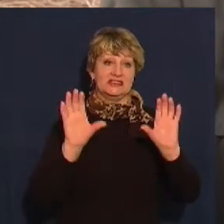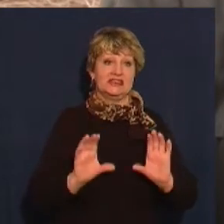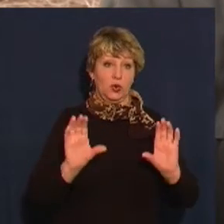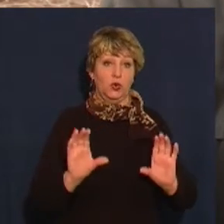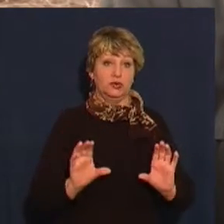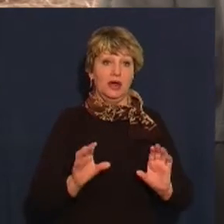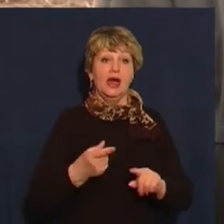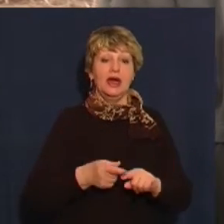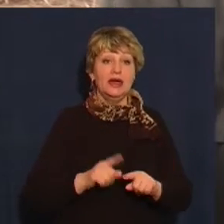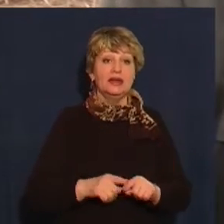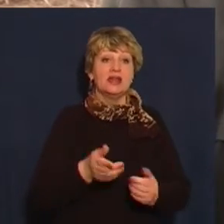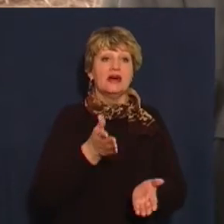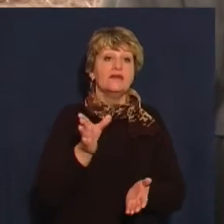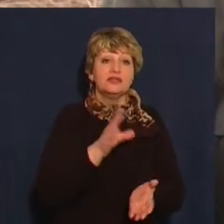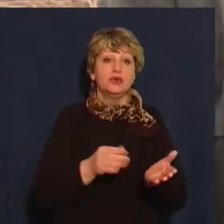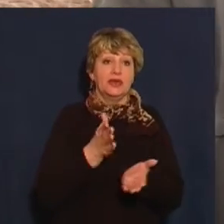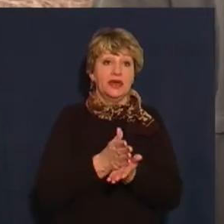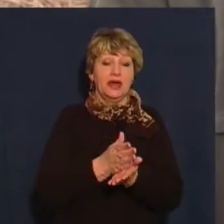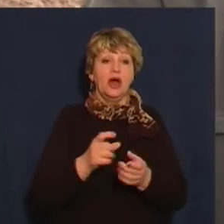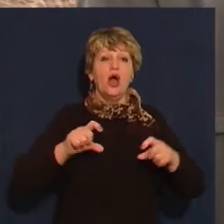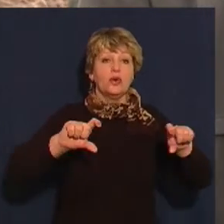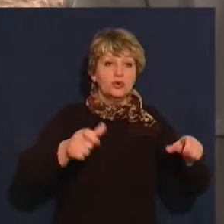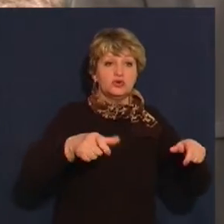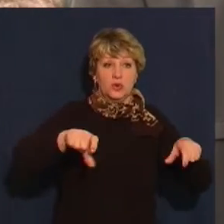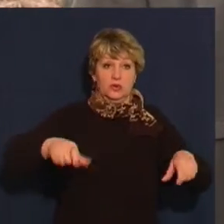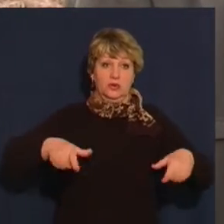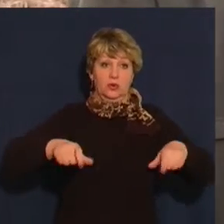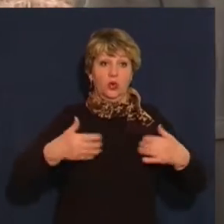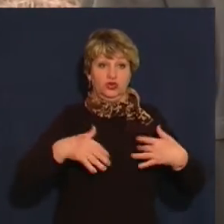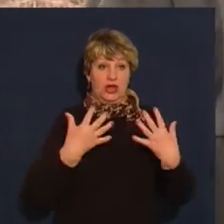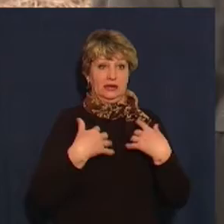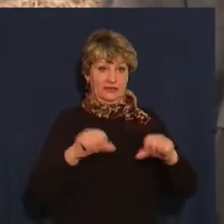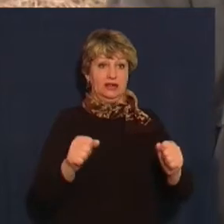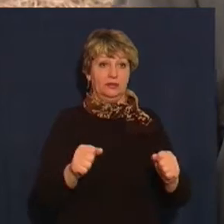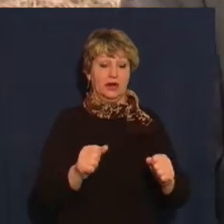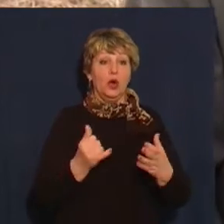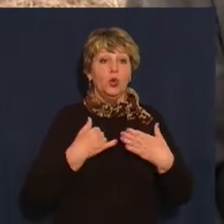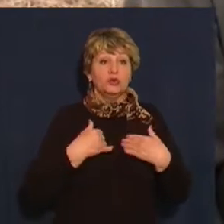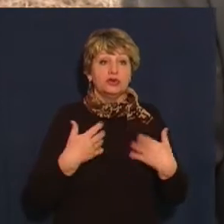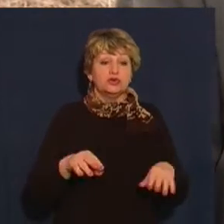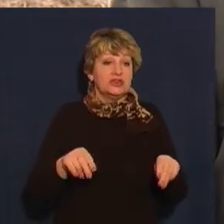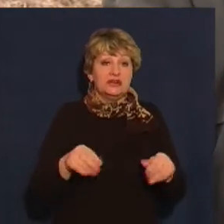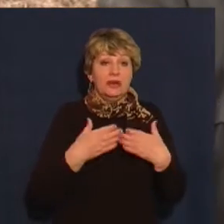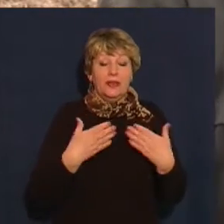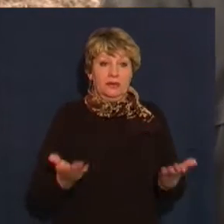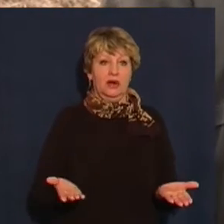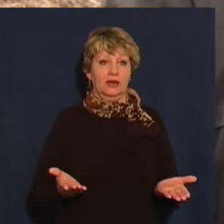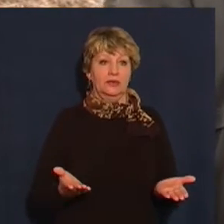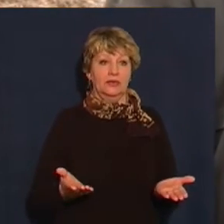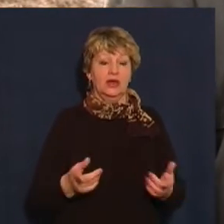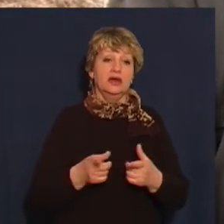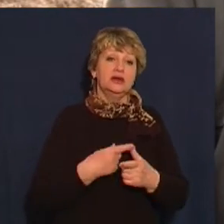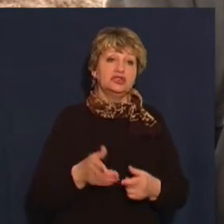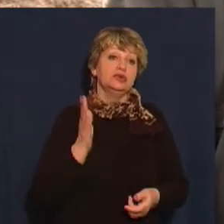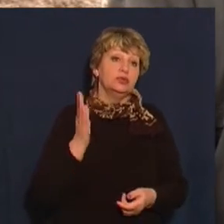і є. Бо вже кусочки і всі у нас відібрали. Вже в нас землі немає. Чи буде ще,